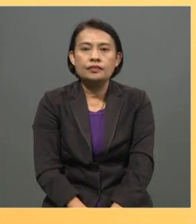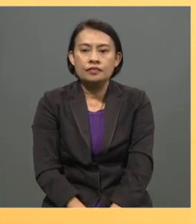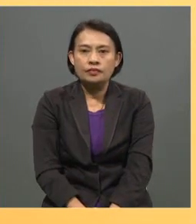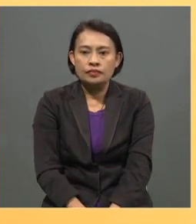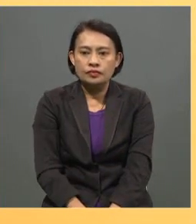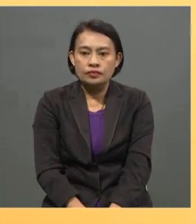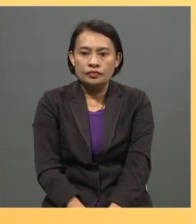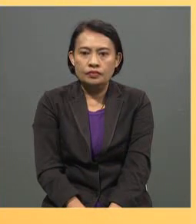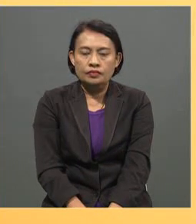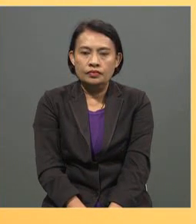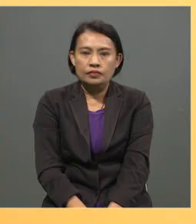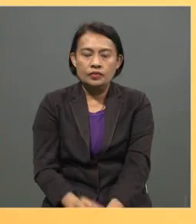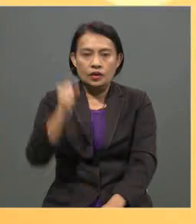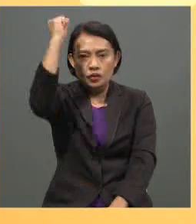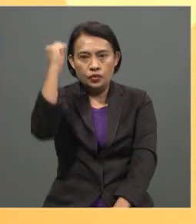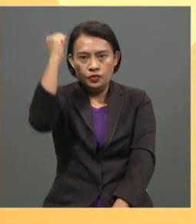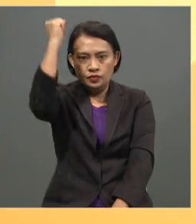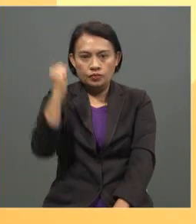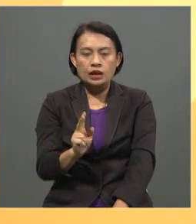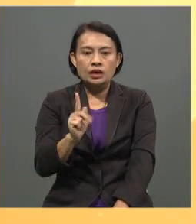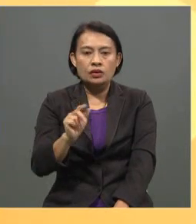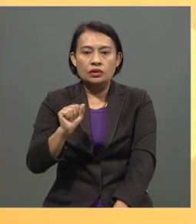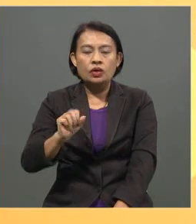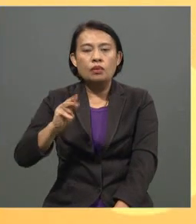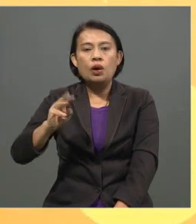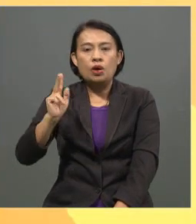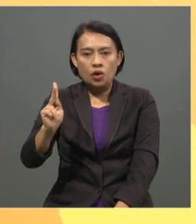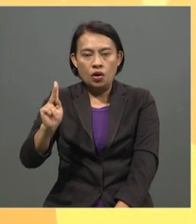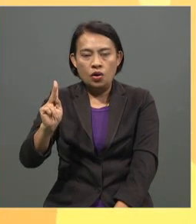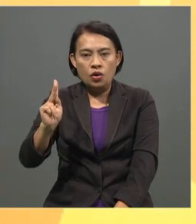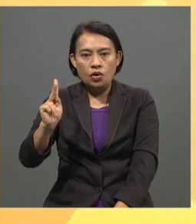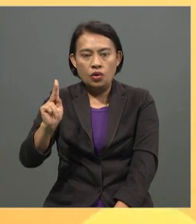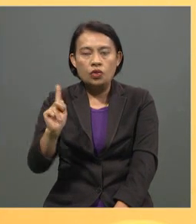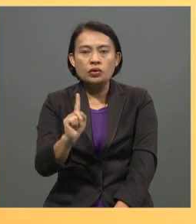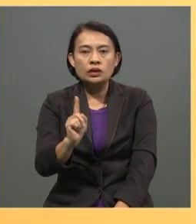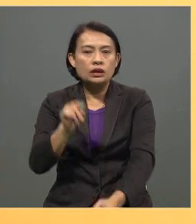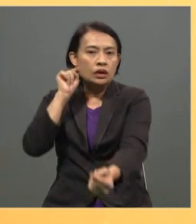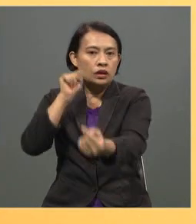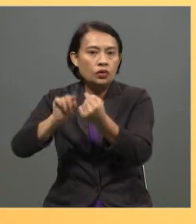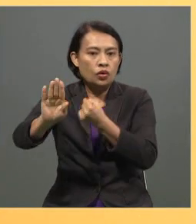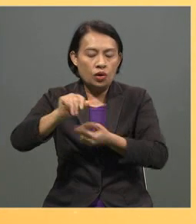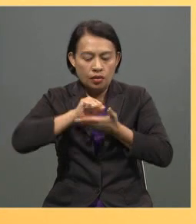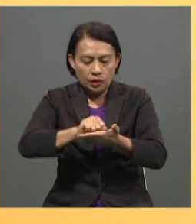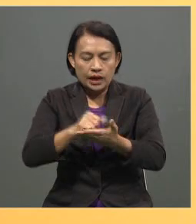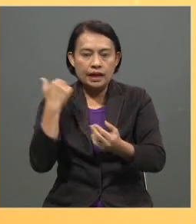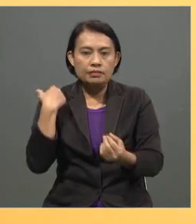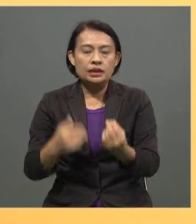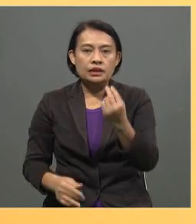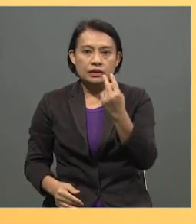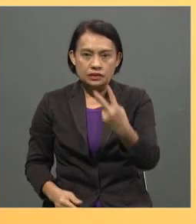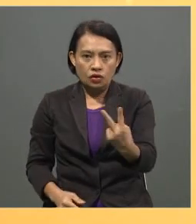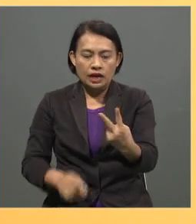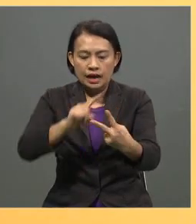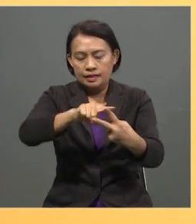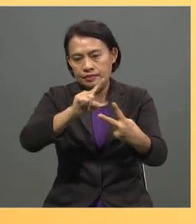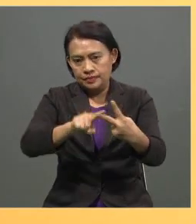การขนส่งมวลชนกรุงเทพนะครับขอสมกนะครับได้มีการจัดรถโดยสารแบบเฉพาะกิจเลยนะครับใน 2เส้นทางด้วยกันเพื่ออำนวยความ